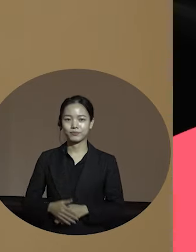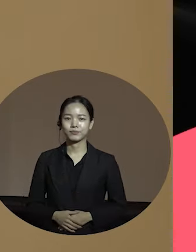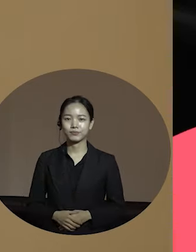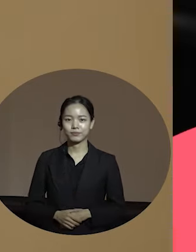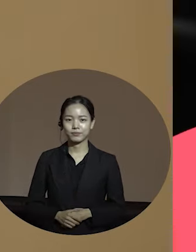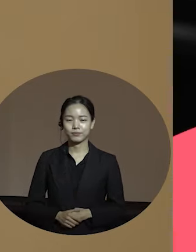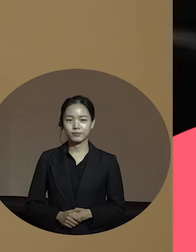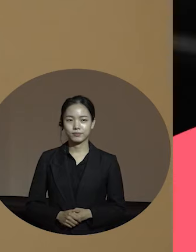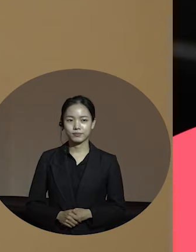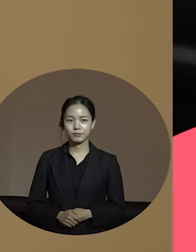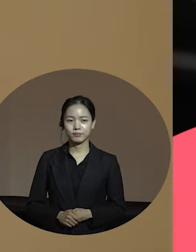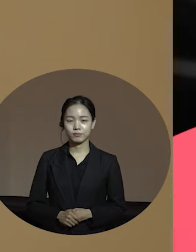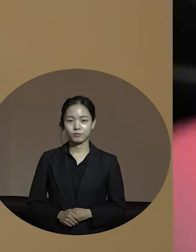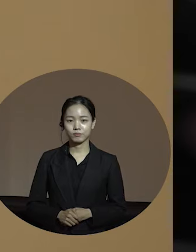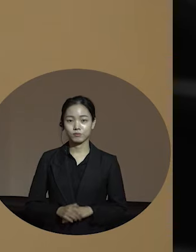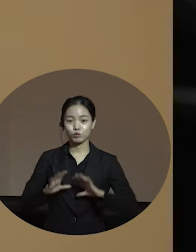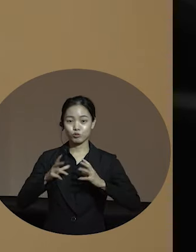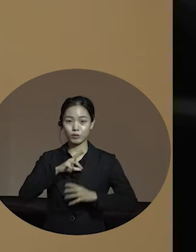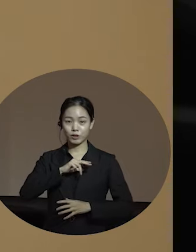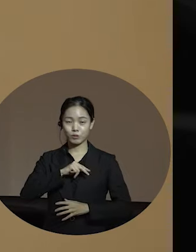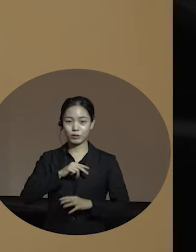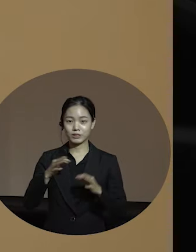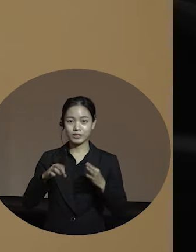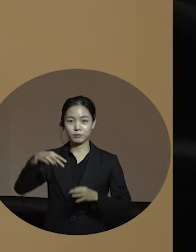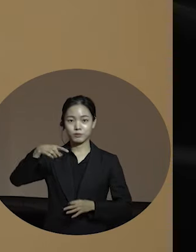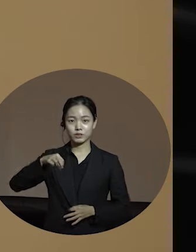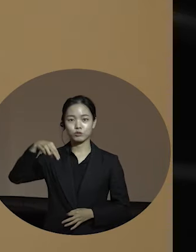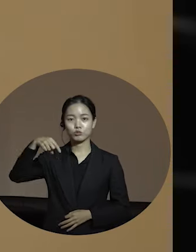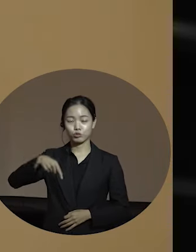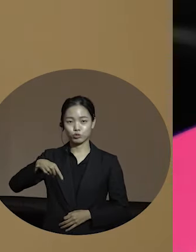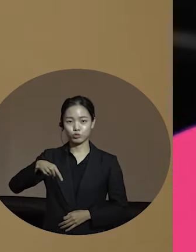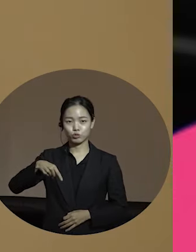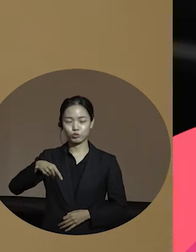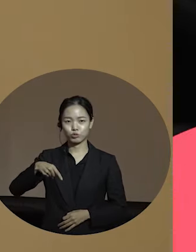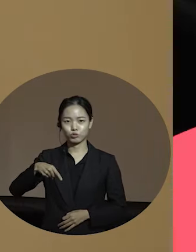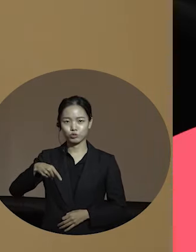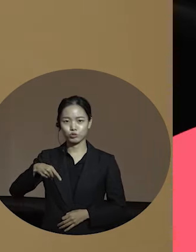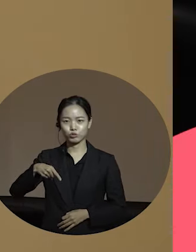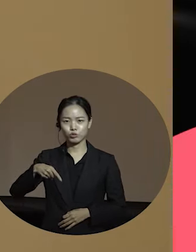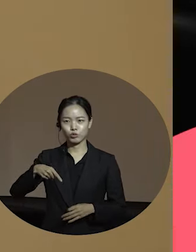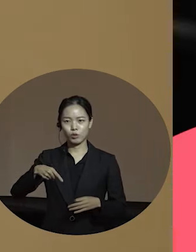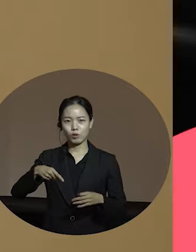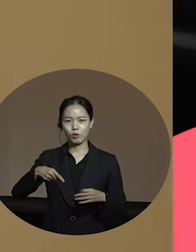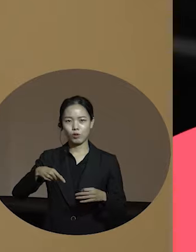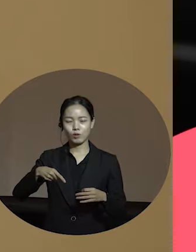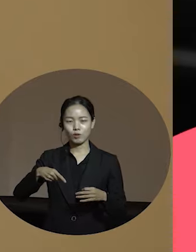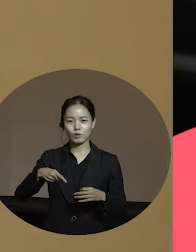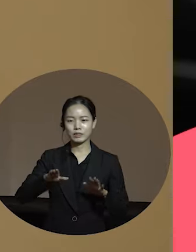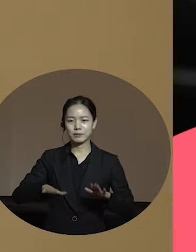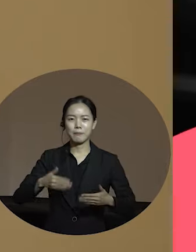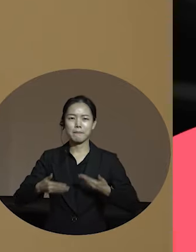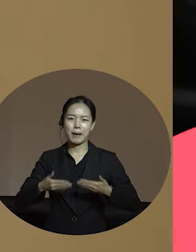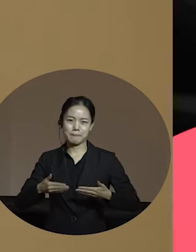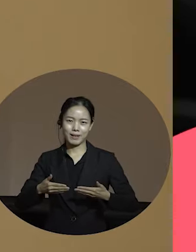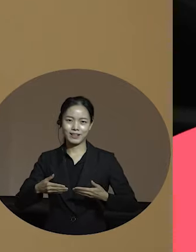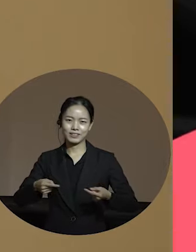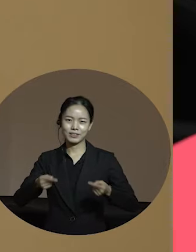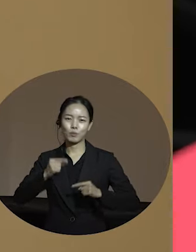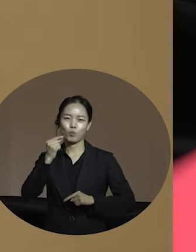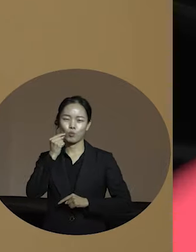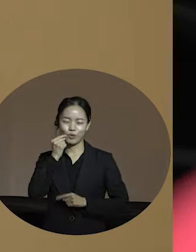있으셨습니다. 국회의원 저희 김승수 의원님께서도 일정상 참여는 못하셨는데요.